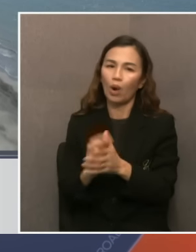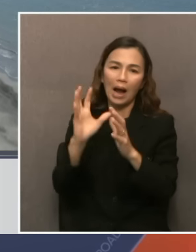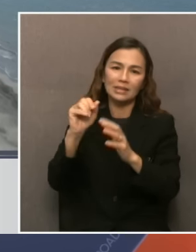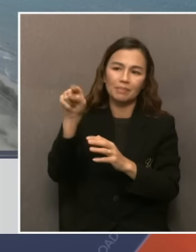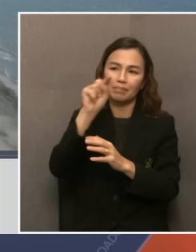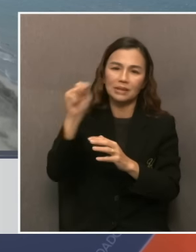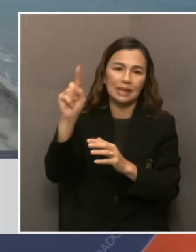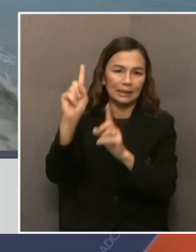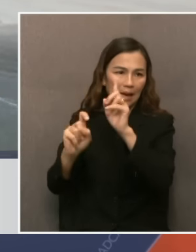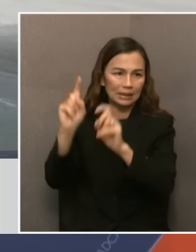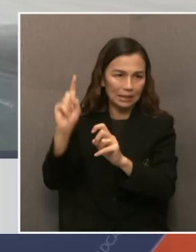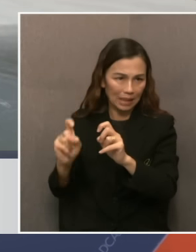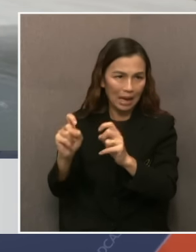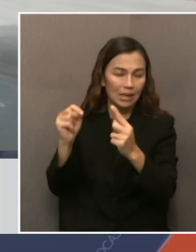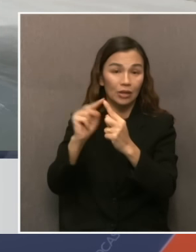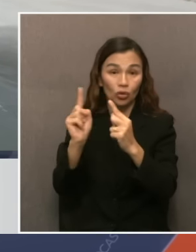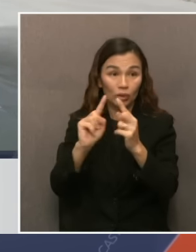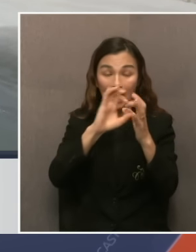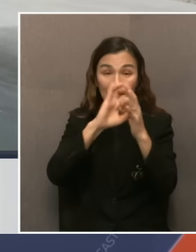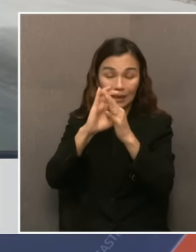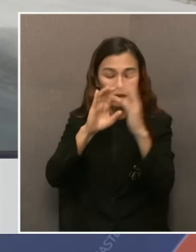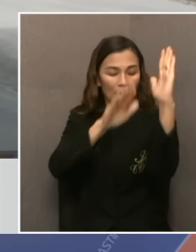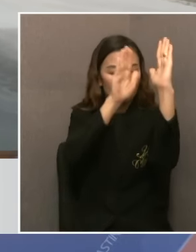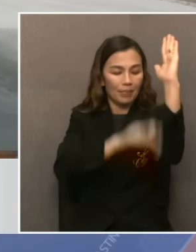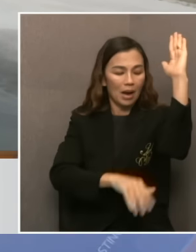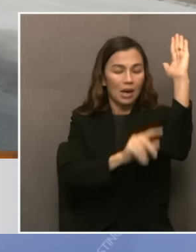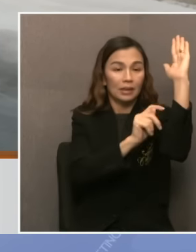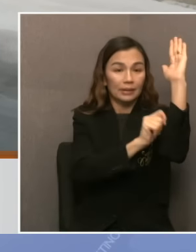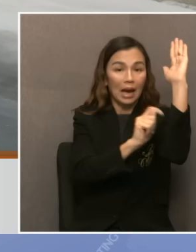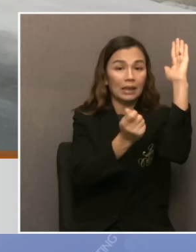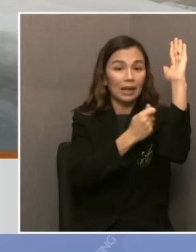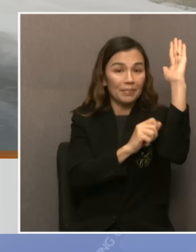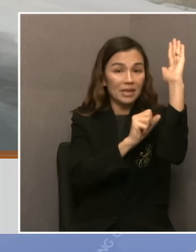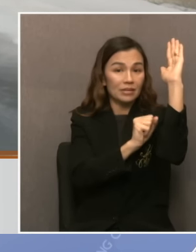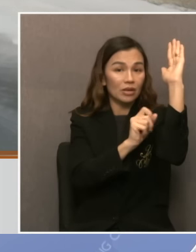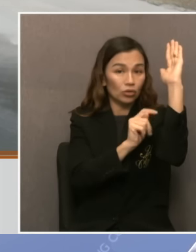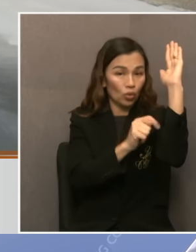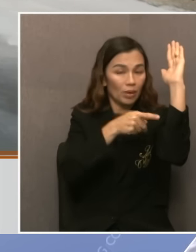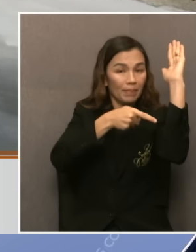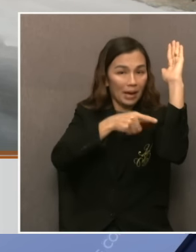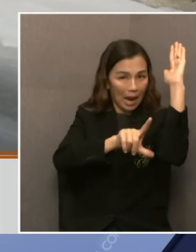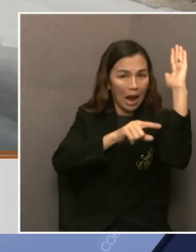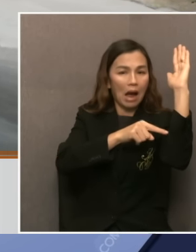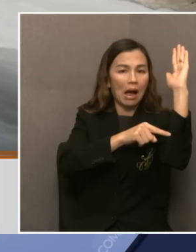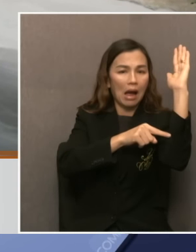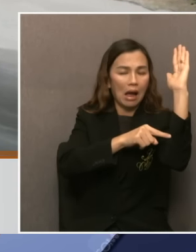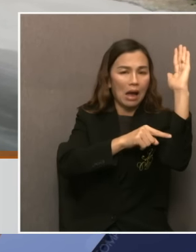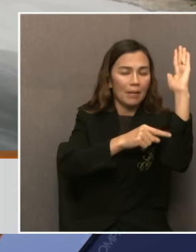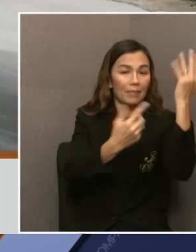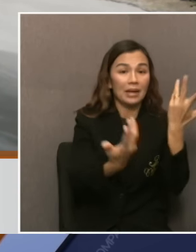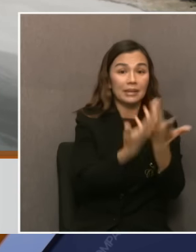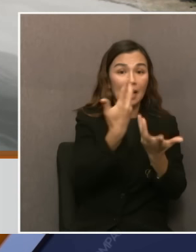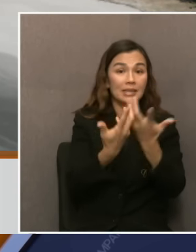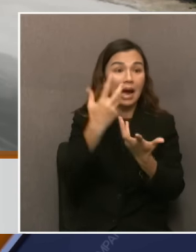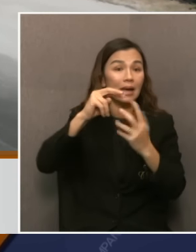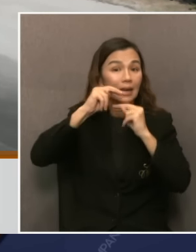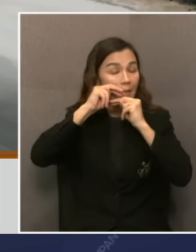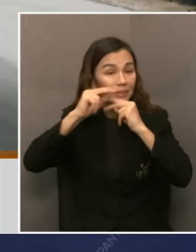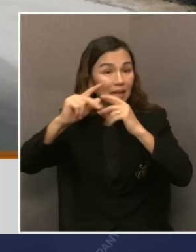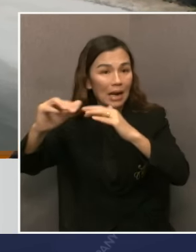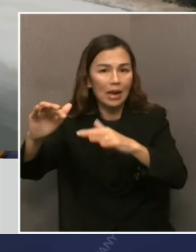ะในฝั่งอันดามันใต้ไม่ว่าจะเป็นตรังกระบี่สตูลพังงาพวกนั้นเนี่ยจะเป็นเขตที่มีหญ้าทะเลส